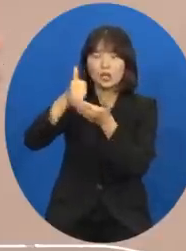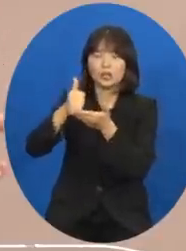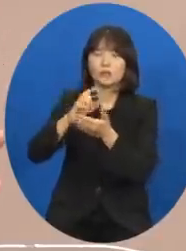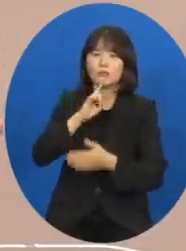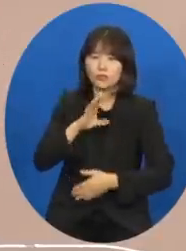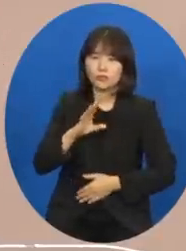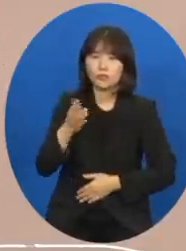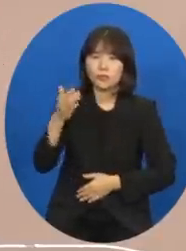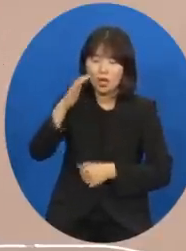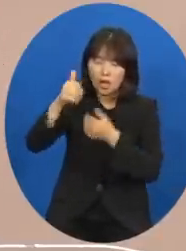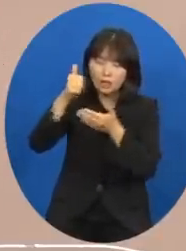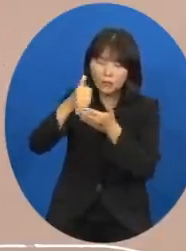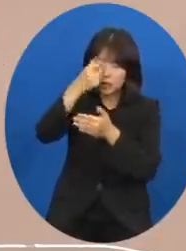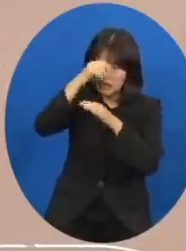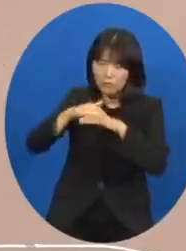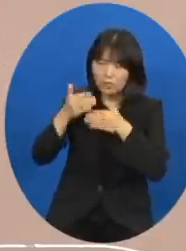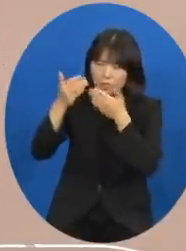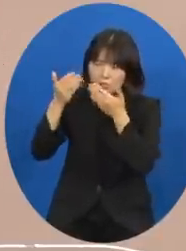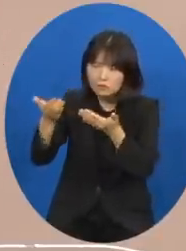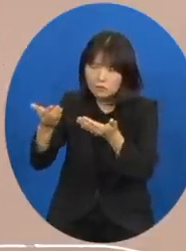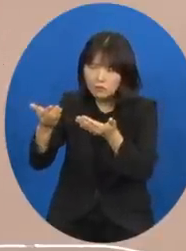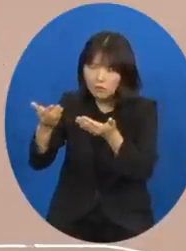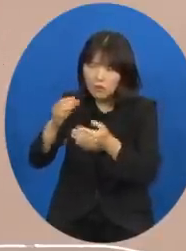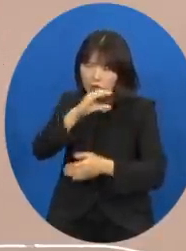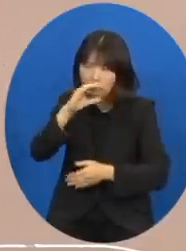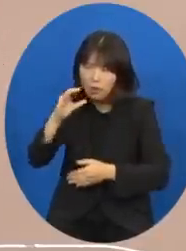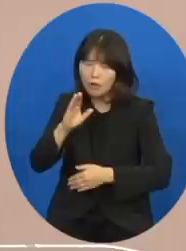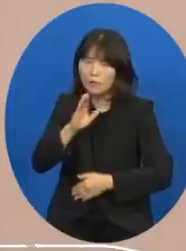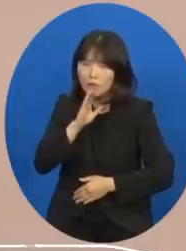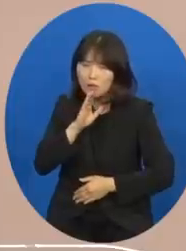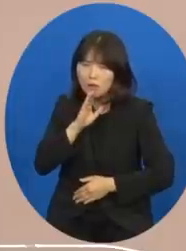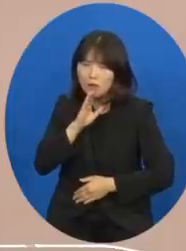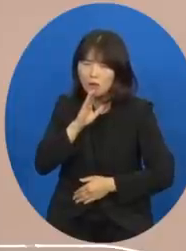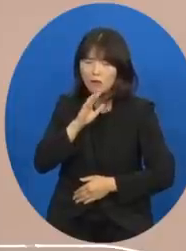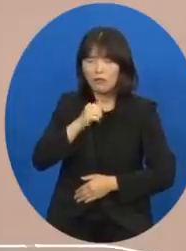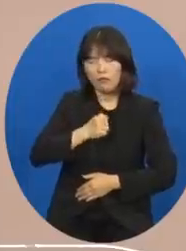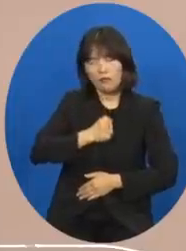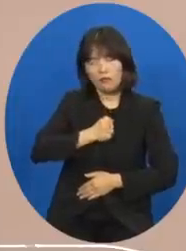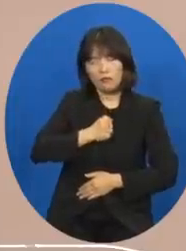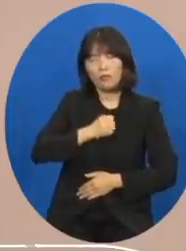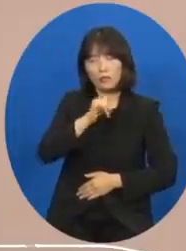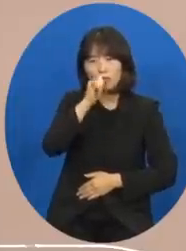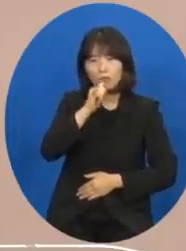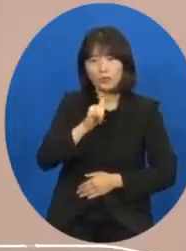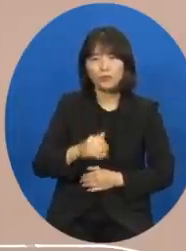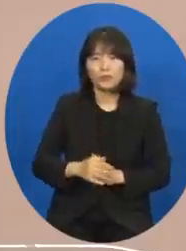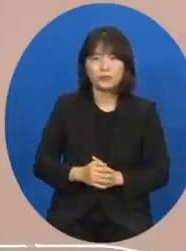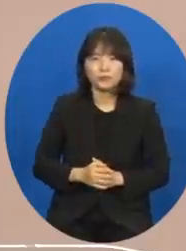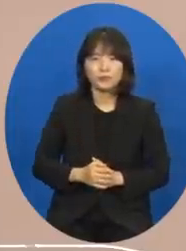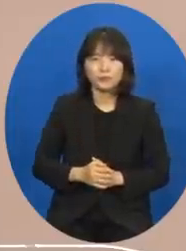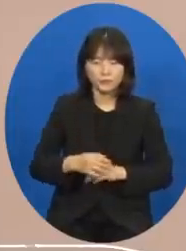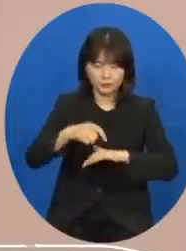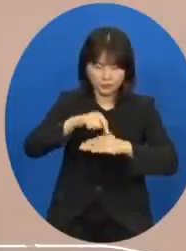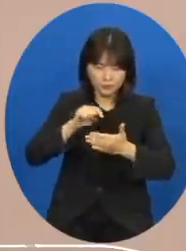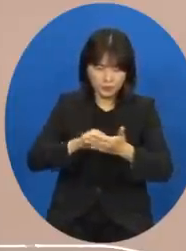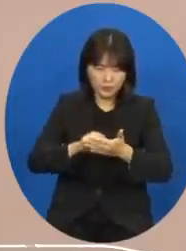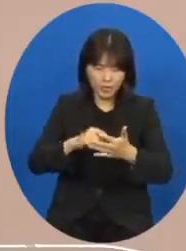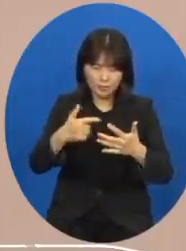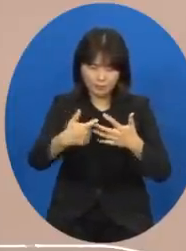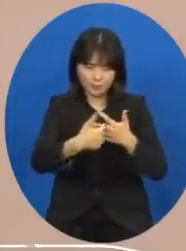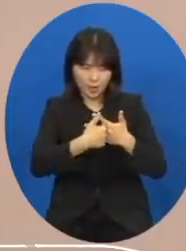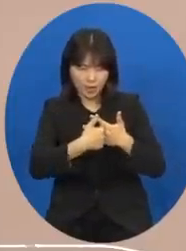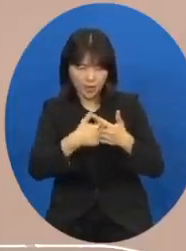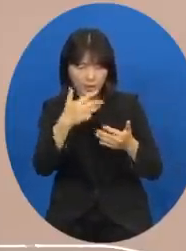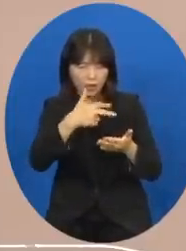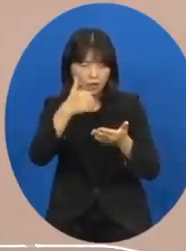하나님께 예배조차도 내가 제대로 드리고 있는 건가? 이런 답답함이 있었던 모양입니다. 마음까지 꿰뚫어 보시는